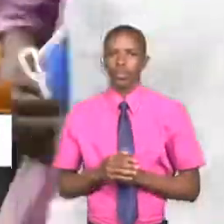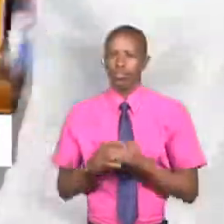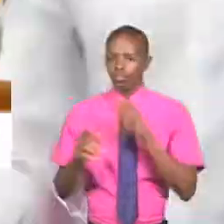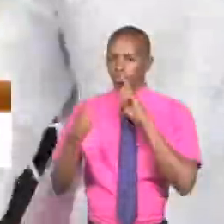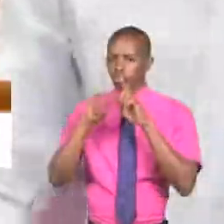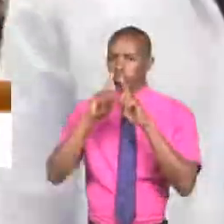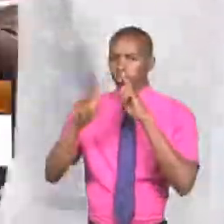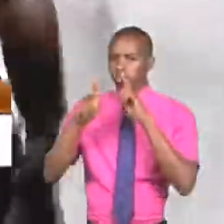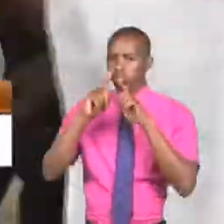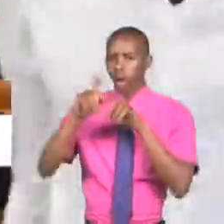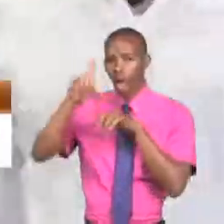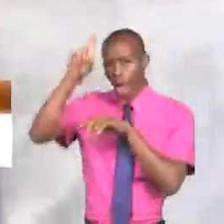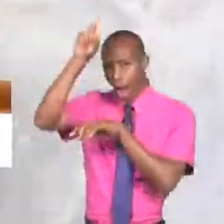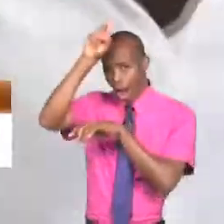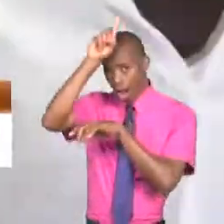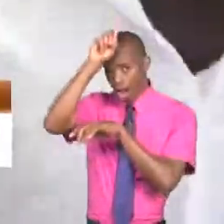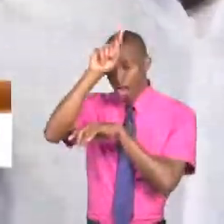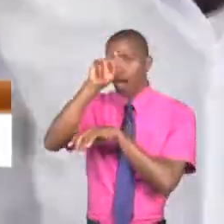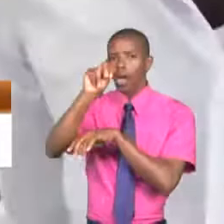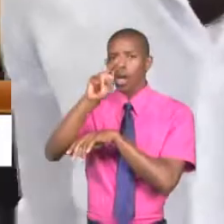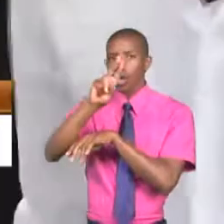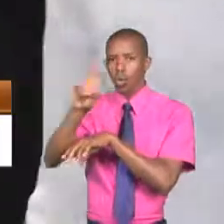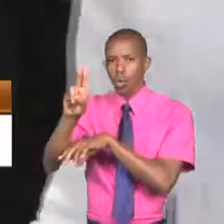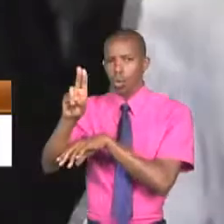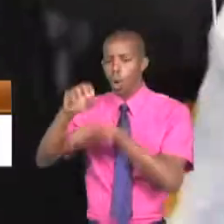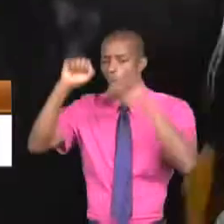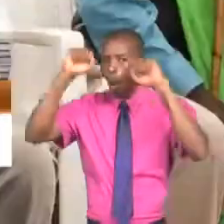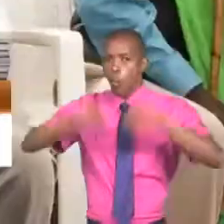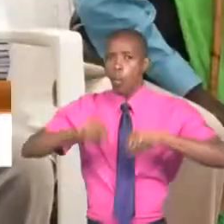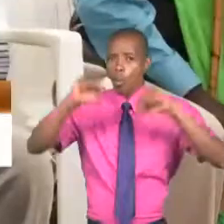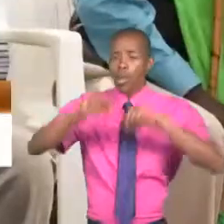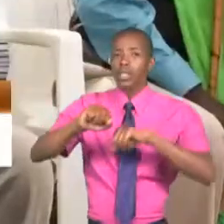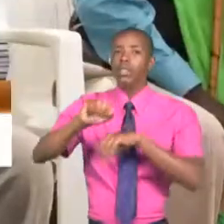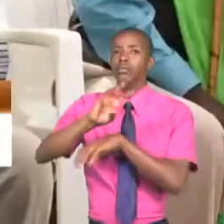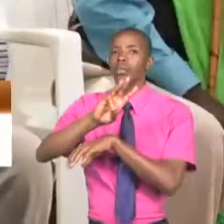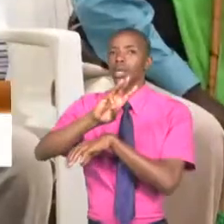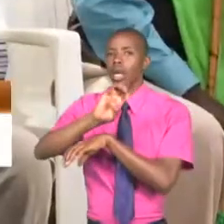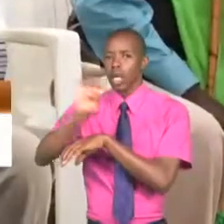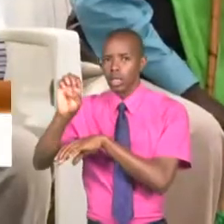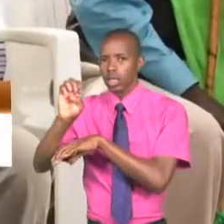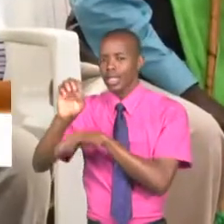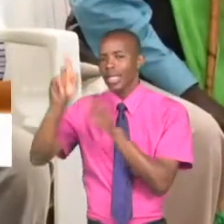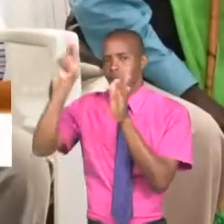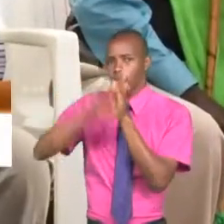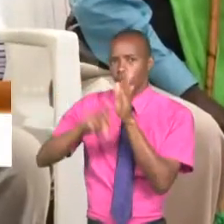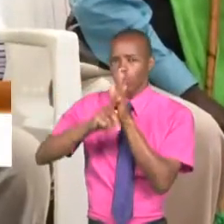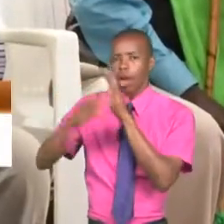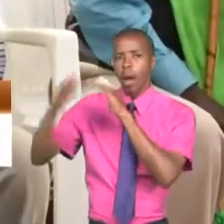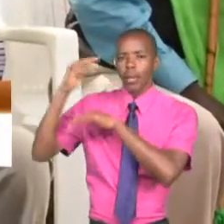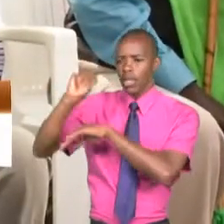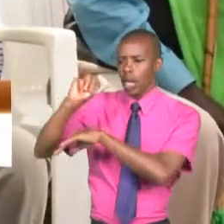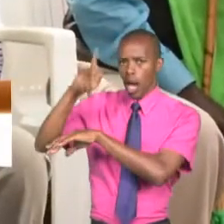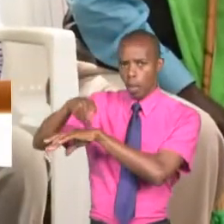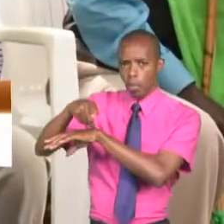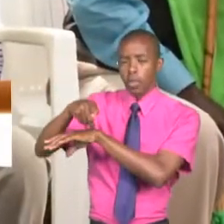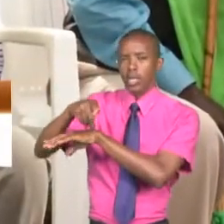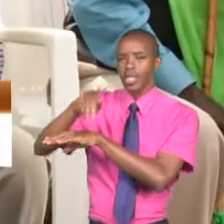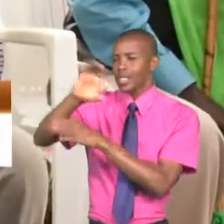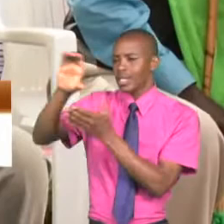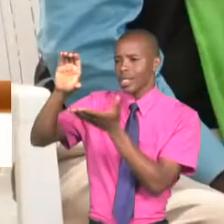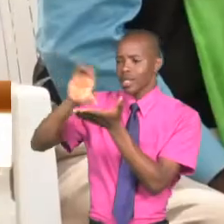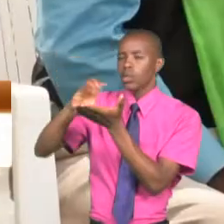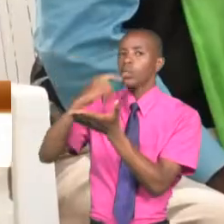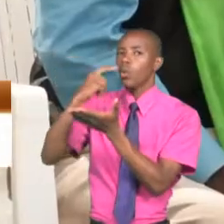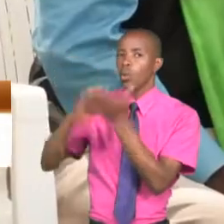Akizungumza katika kijiji cha Nuu, kata ndogo ya Mwingi Mashariki katika kaunti ya Kitui, mbunge huyo wa zamani wa Mwingi ya Kati